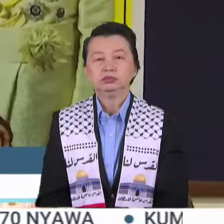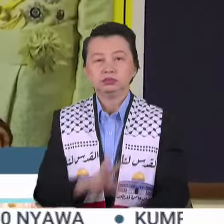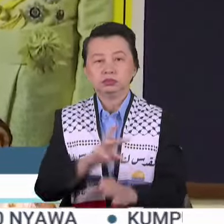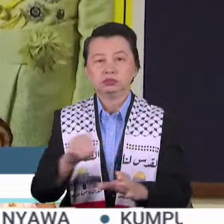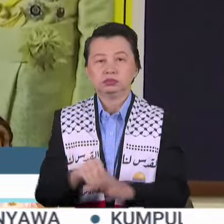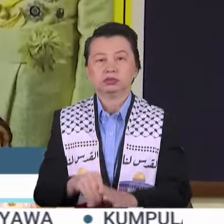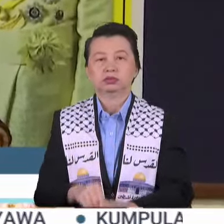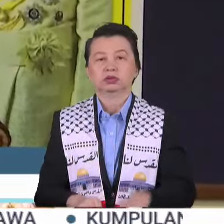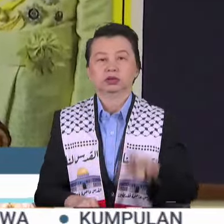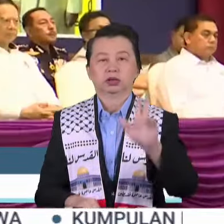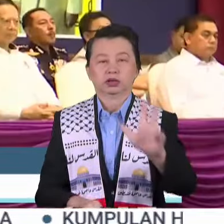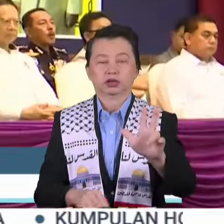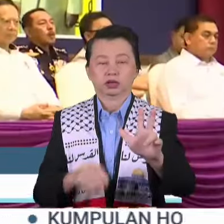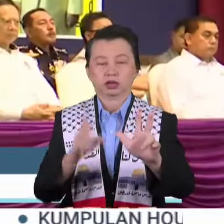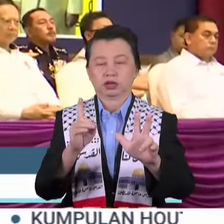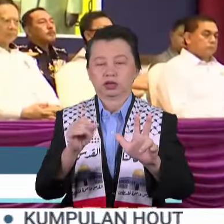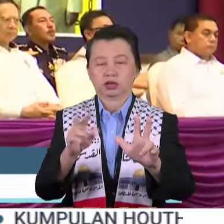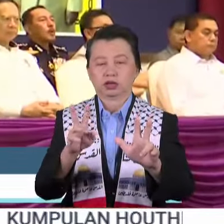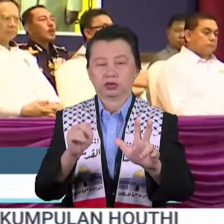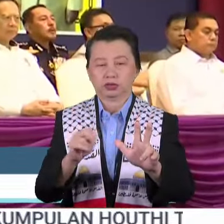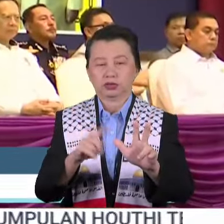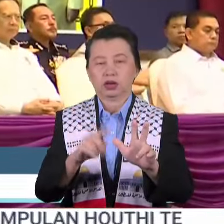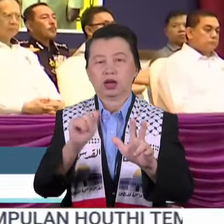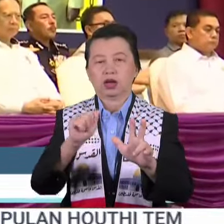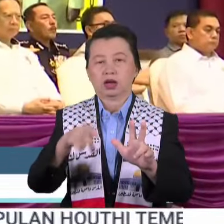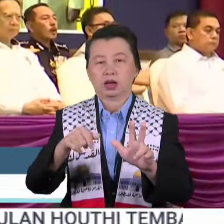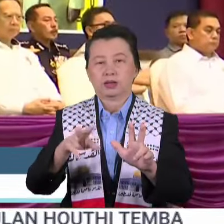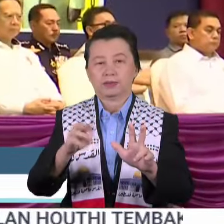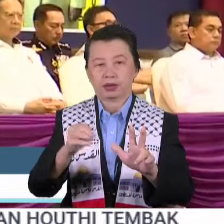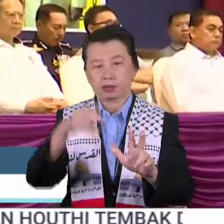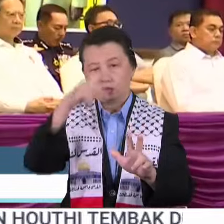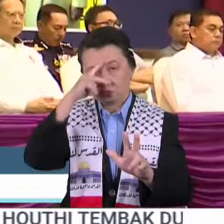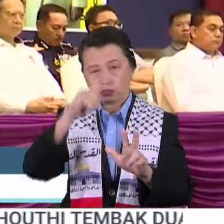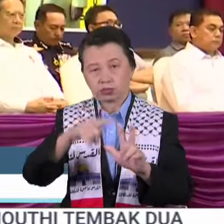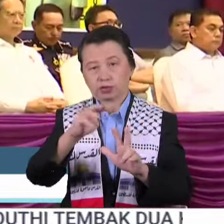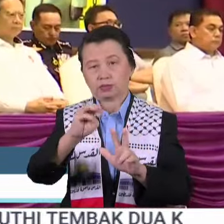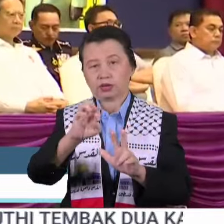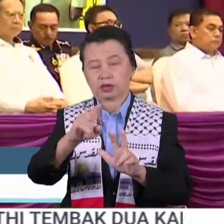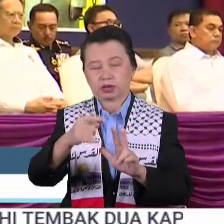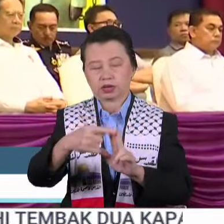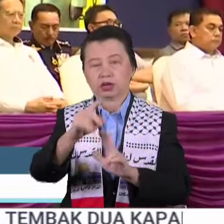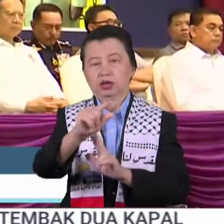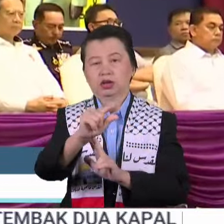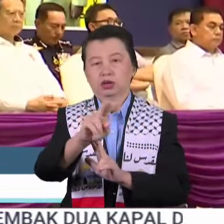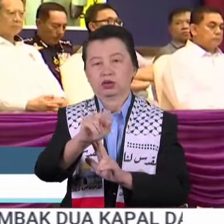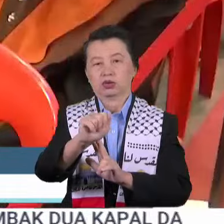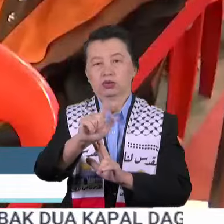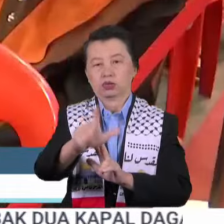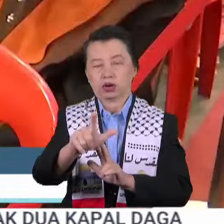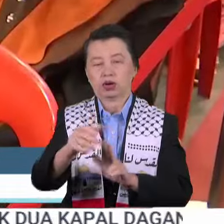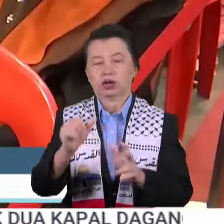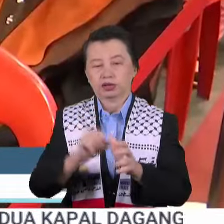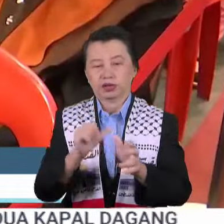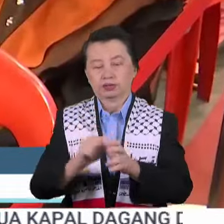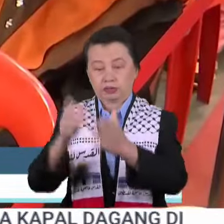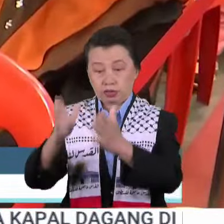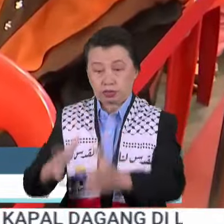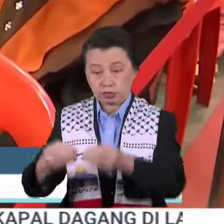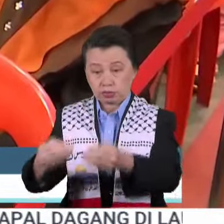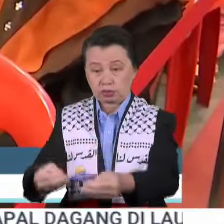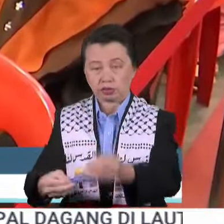Ia membabitkan tiga Dewan Undangan Negeri Dun iaitu Apam Putra, Meranti dan Gual Periuk dengan setiap penduduk